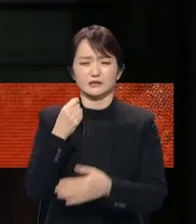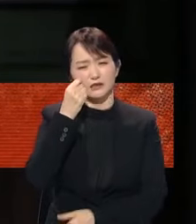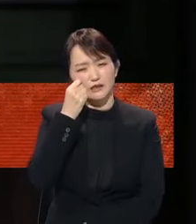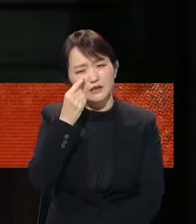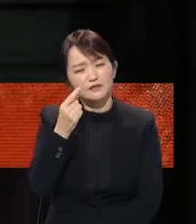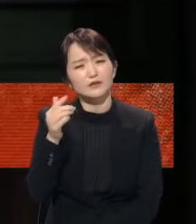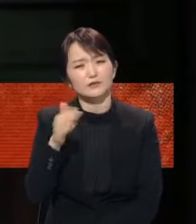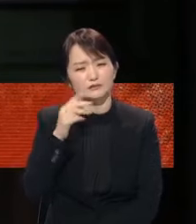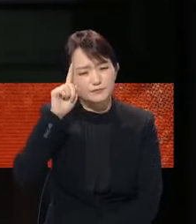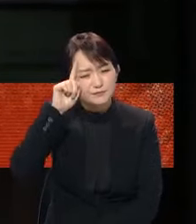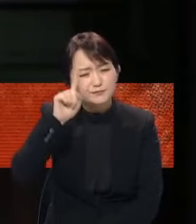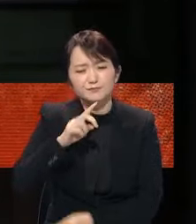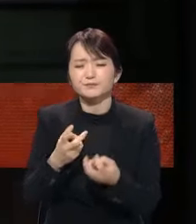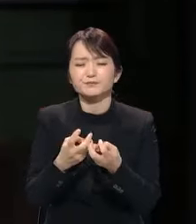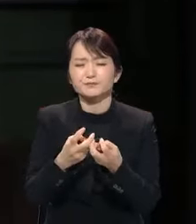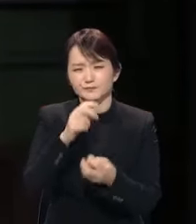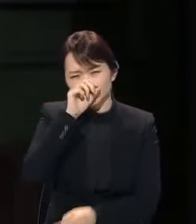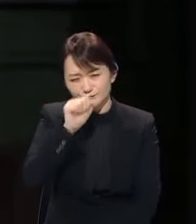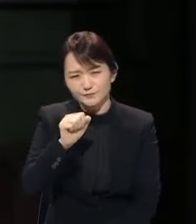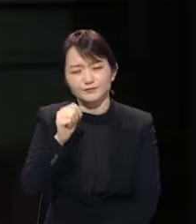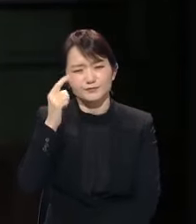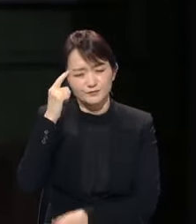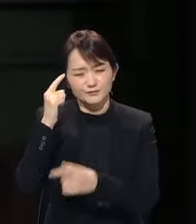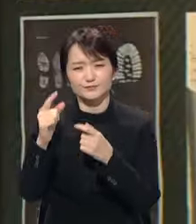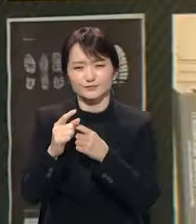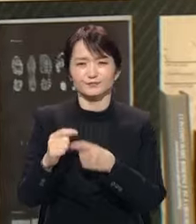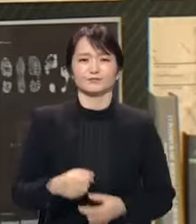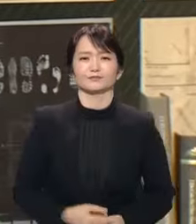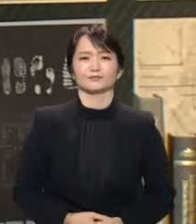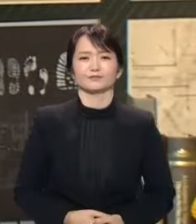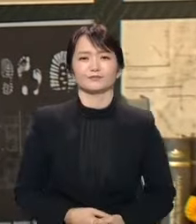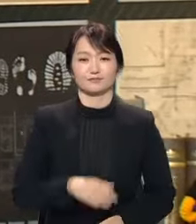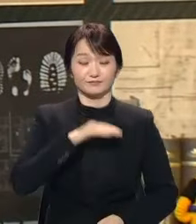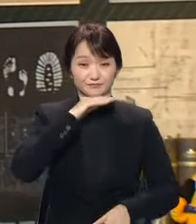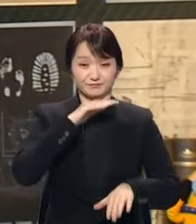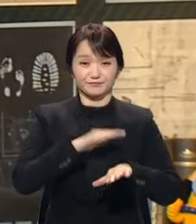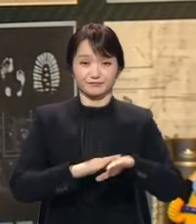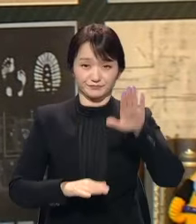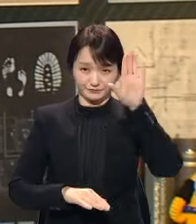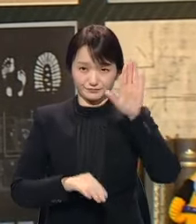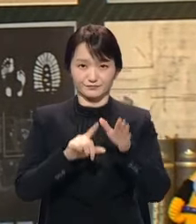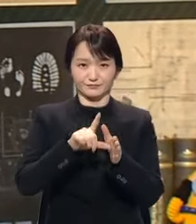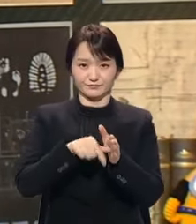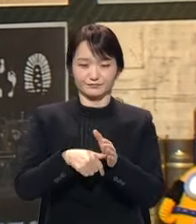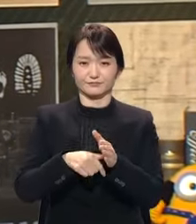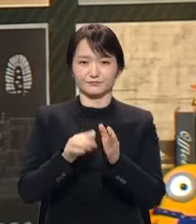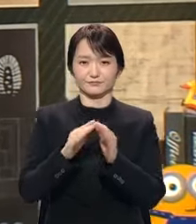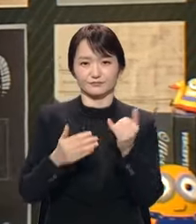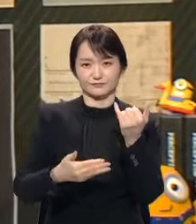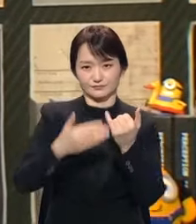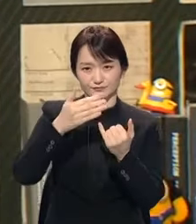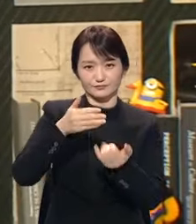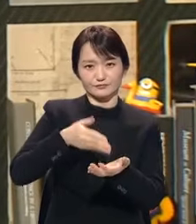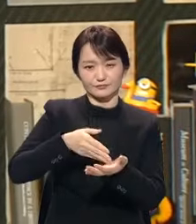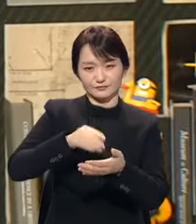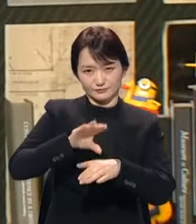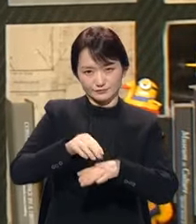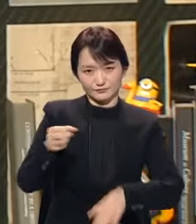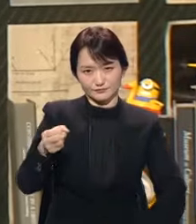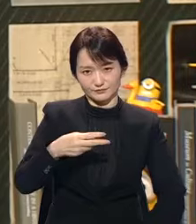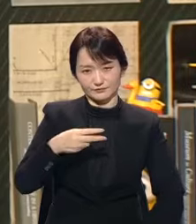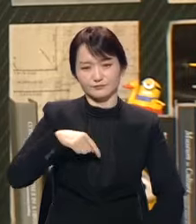받으신다는데 어떻게 하면 좋을지 고민이라는 사연입니다. 아 그렇군요. 자 기다리고 기다리셨던 부처 핸즈업 타임 유튜브 JTBC 뉴스 채널과